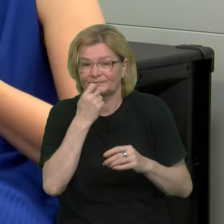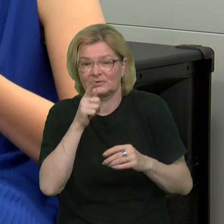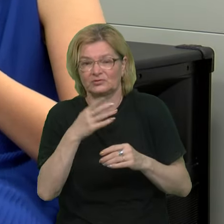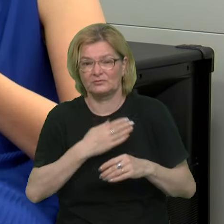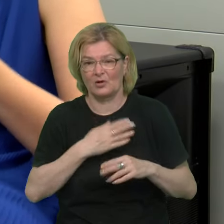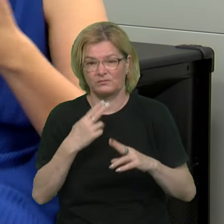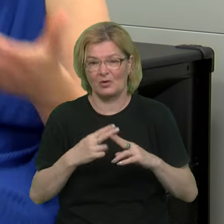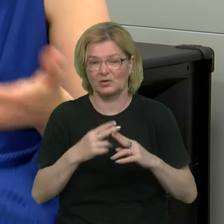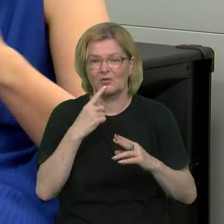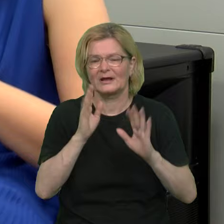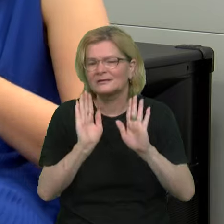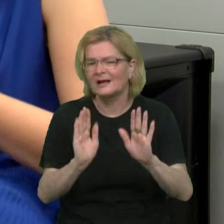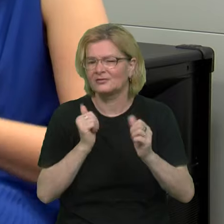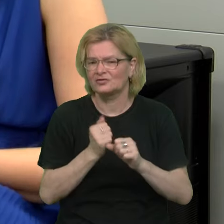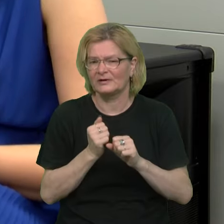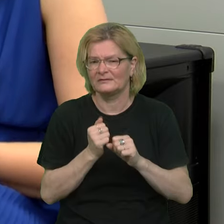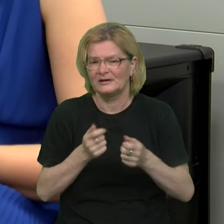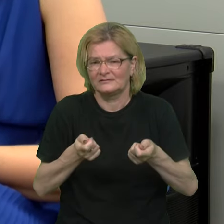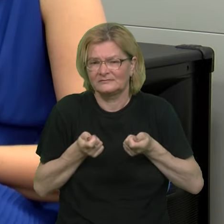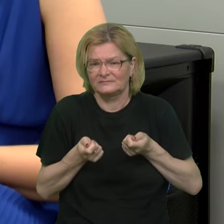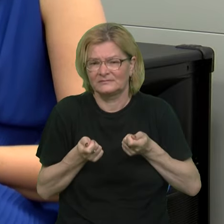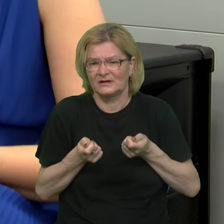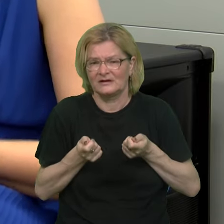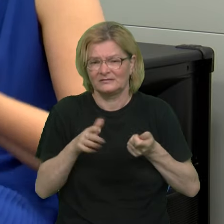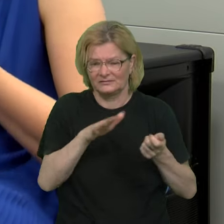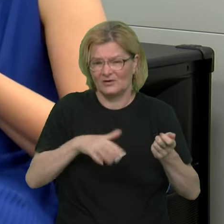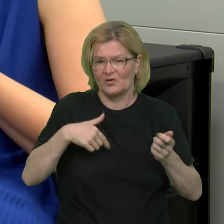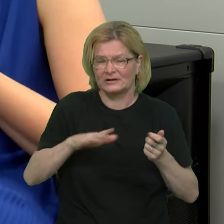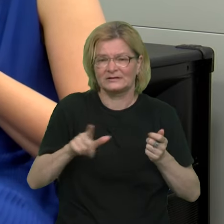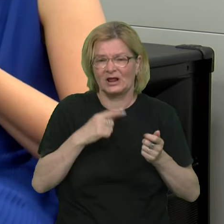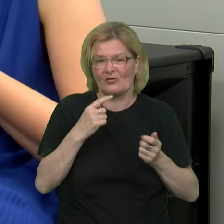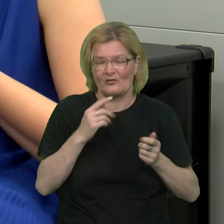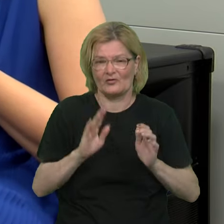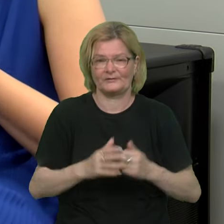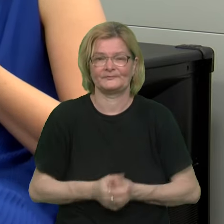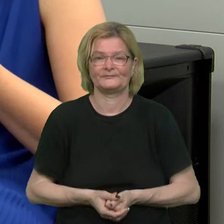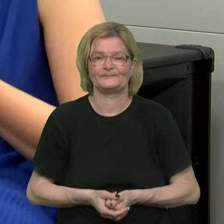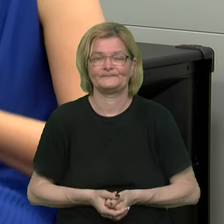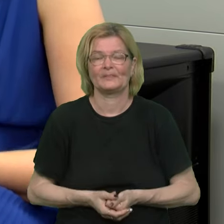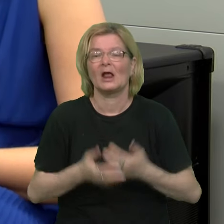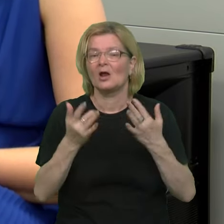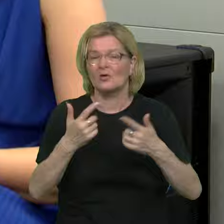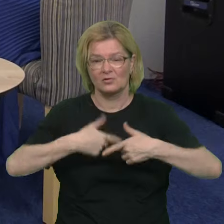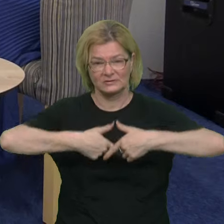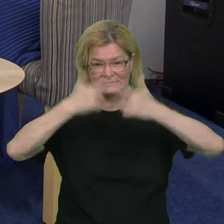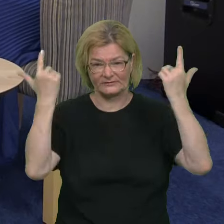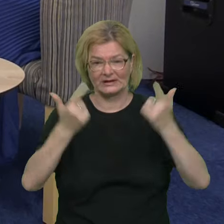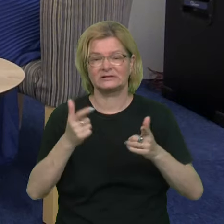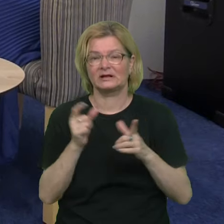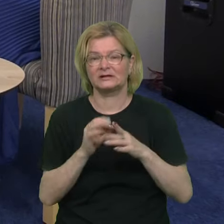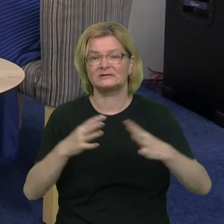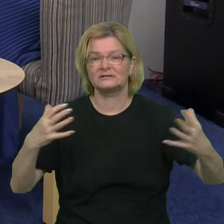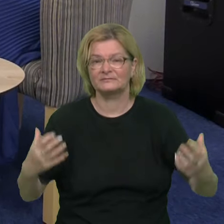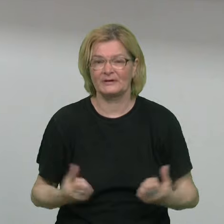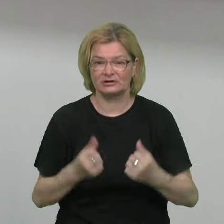evo demistificiram tu bolest koja je još uvijek toliko u našim podnebljima pod tolikim predrasudama. Koliko si